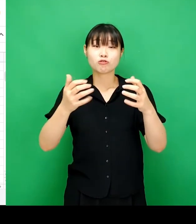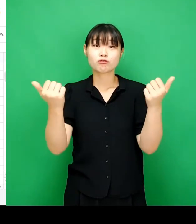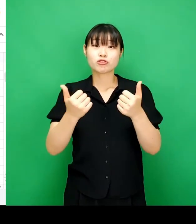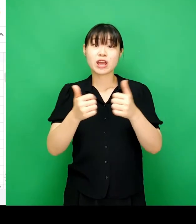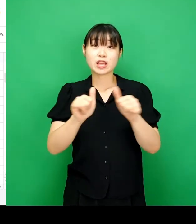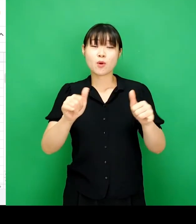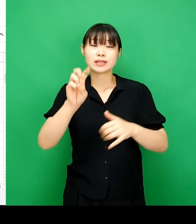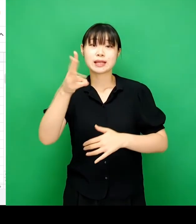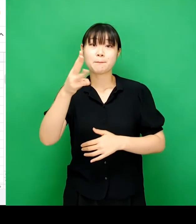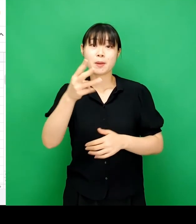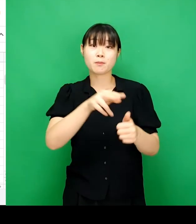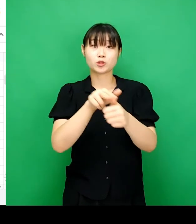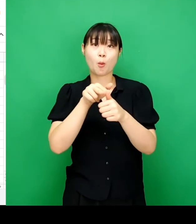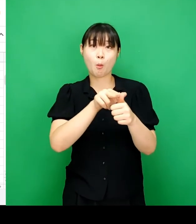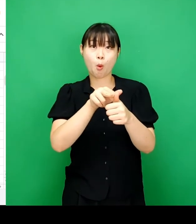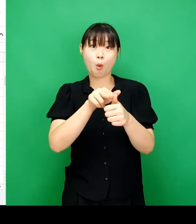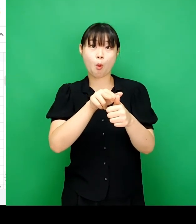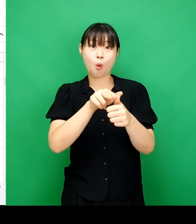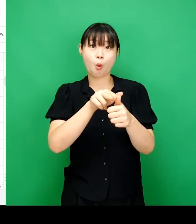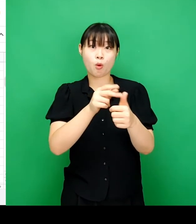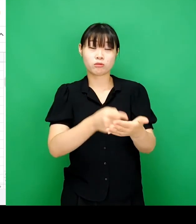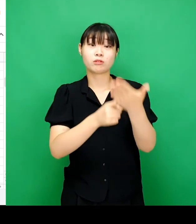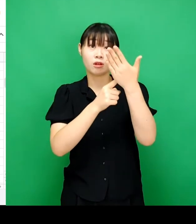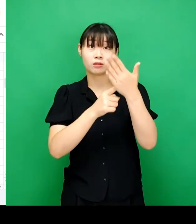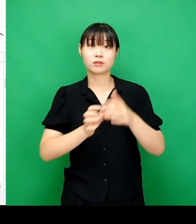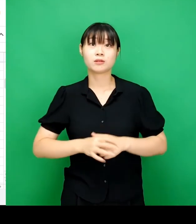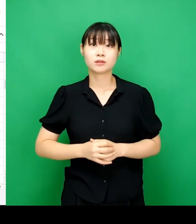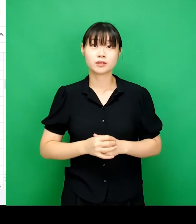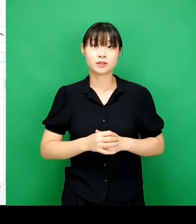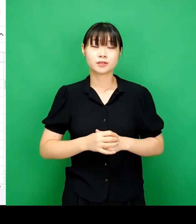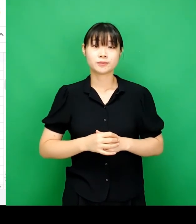수집하려던 국회의원 300명의 정보가 불러와졌습니다.